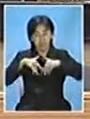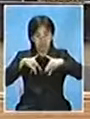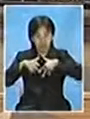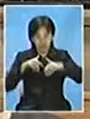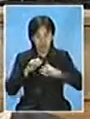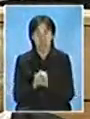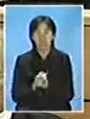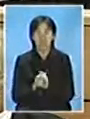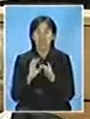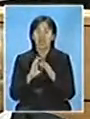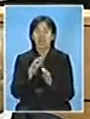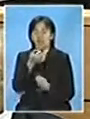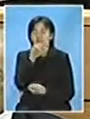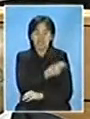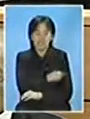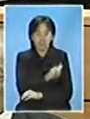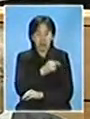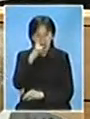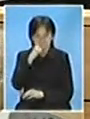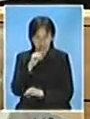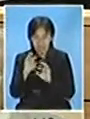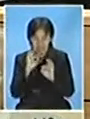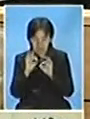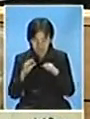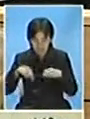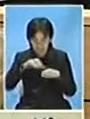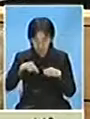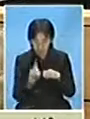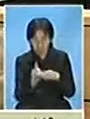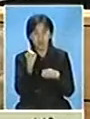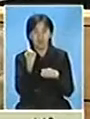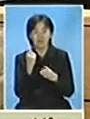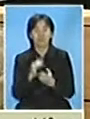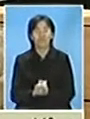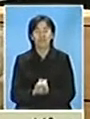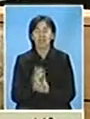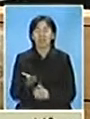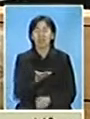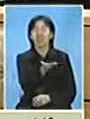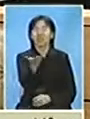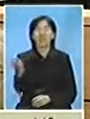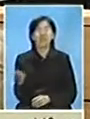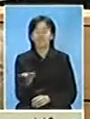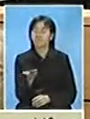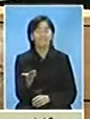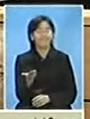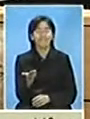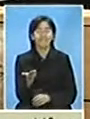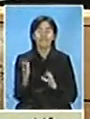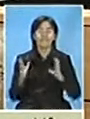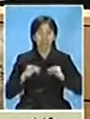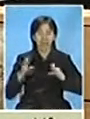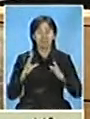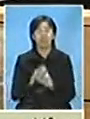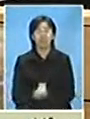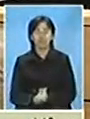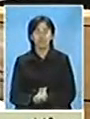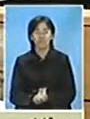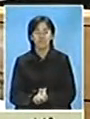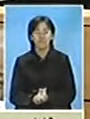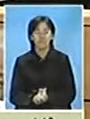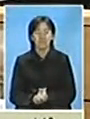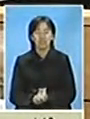กับวิชาชีพการแพทย์แผนไทยเลือกกันเองให้เหลือ1คนนะครับซึ่งที่ประชุมสภาเนี่ยไม่ไ ไม่ได้เห็นด้วยกับสิ่งที่ผมแปรยตินะ